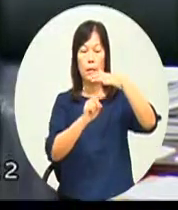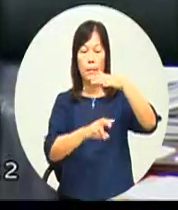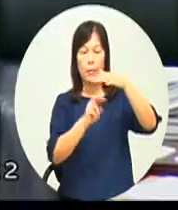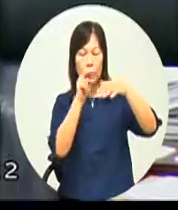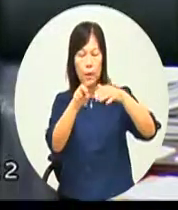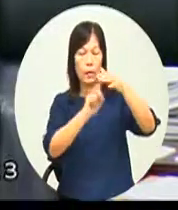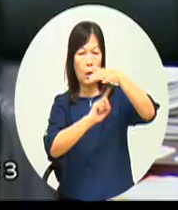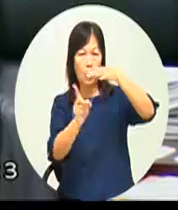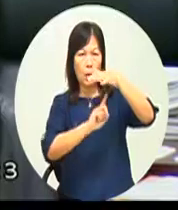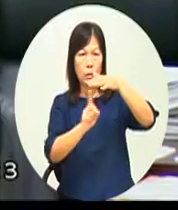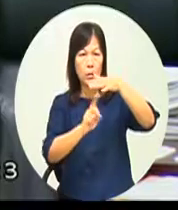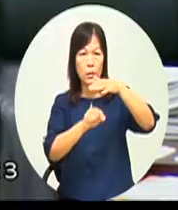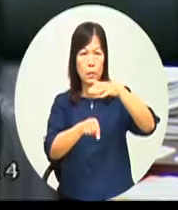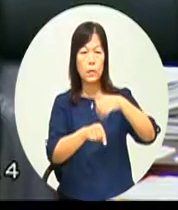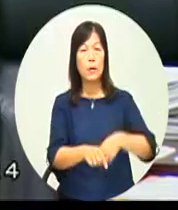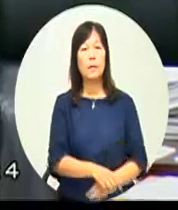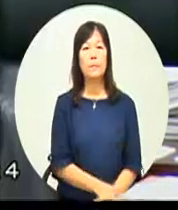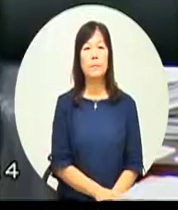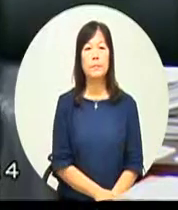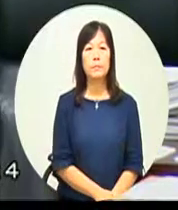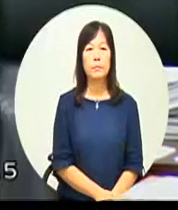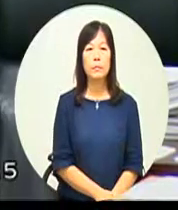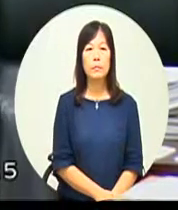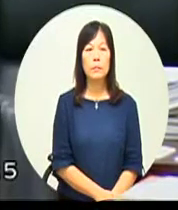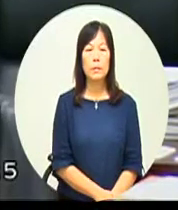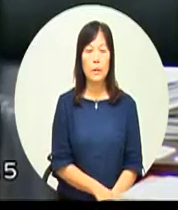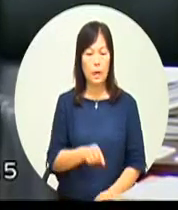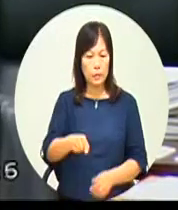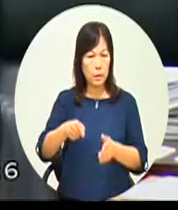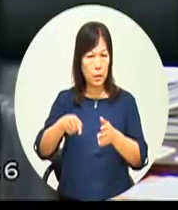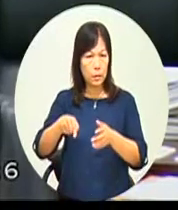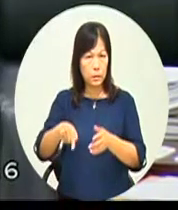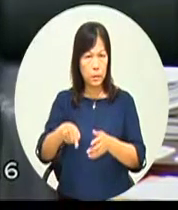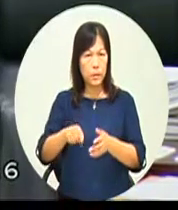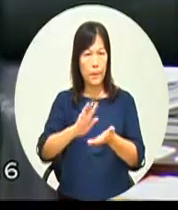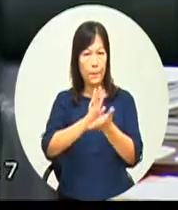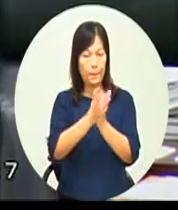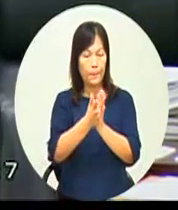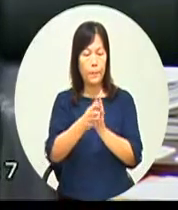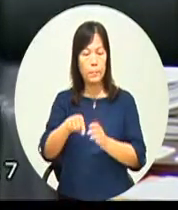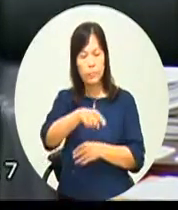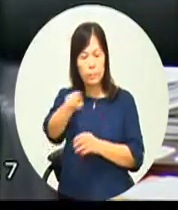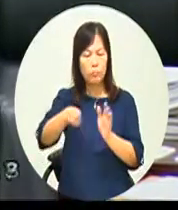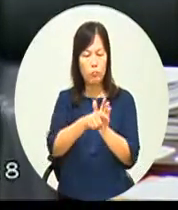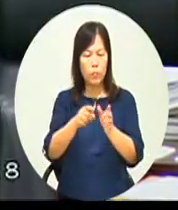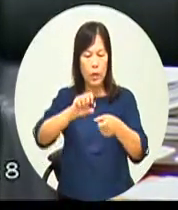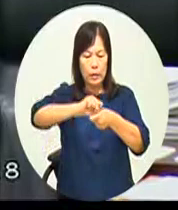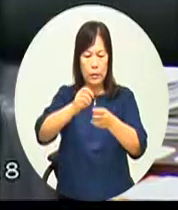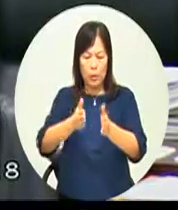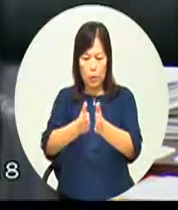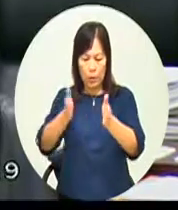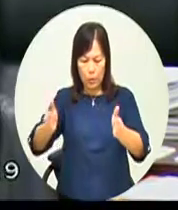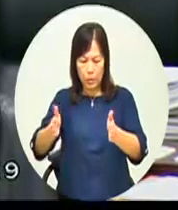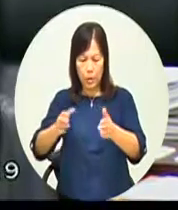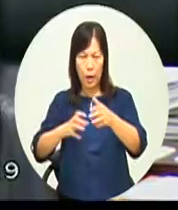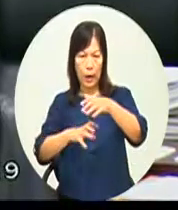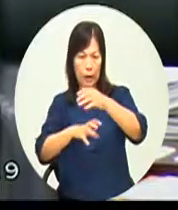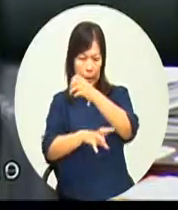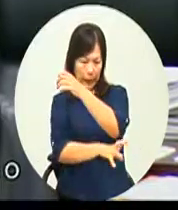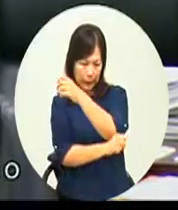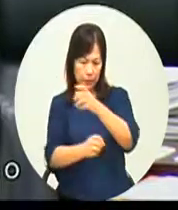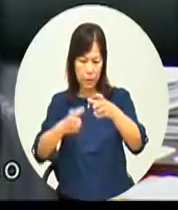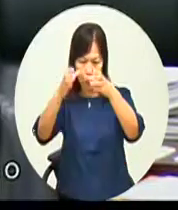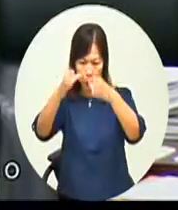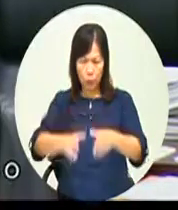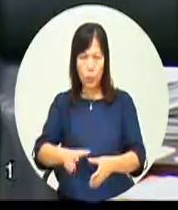桥，现在这一条线来讲，这里呢就会变成你们加宽以后的基座。那加宽以后